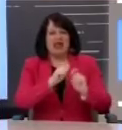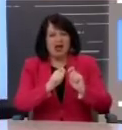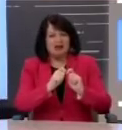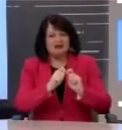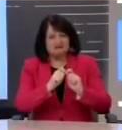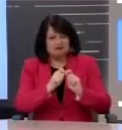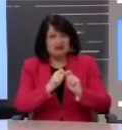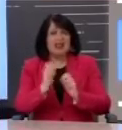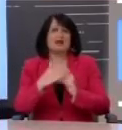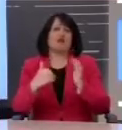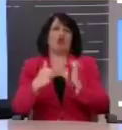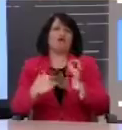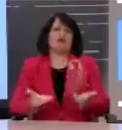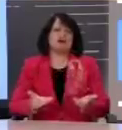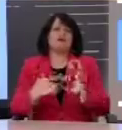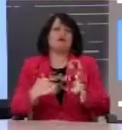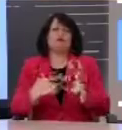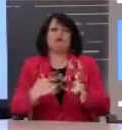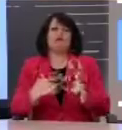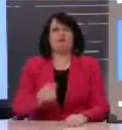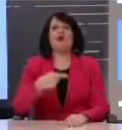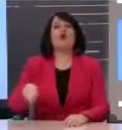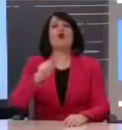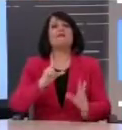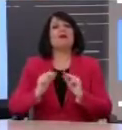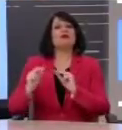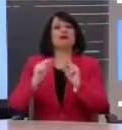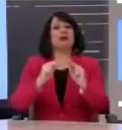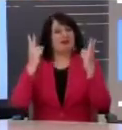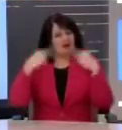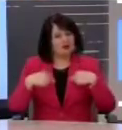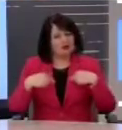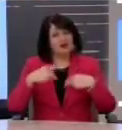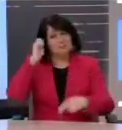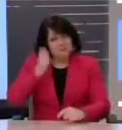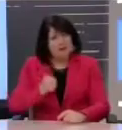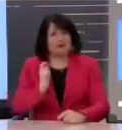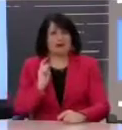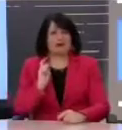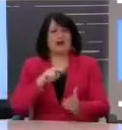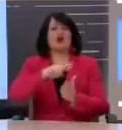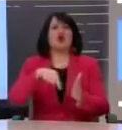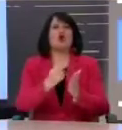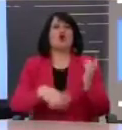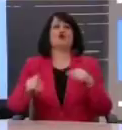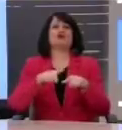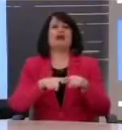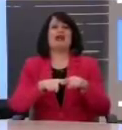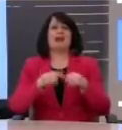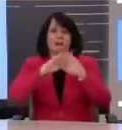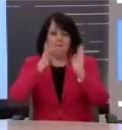Αυτό αποτέλεσμα είναι η αναγνώριση από όλους τους συνομιλητές μας του ρόλου που διαδραματίζει η Ελλάδα ως